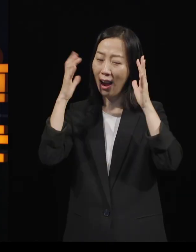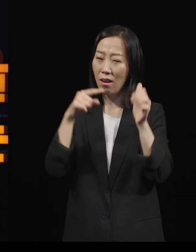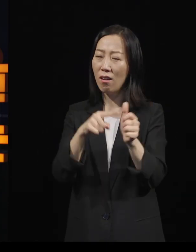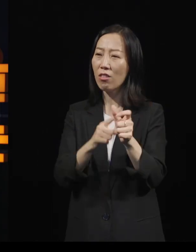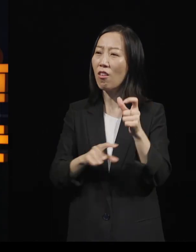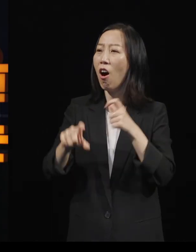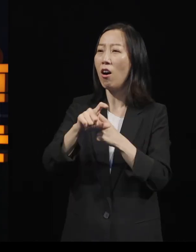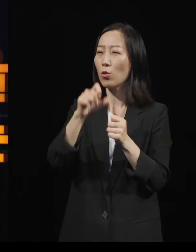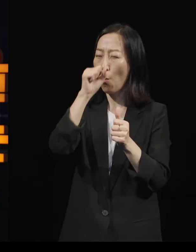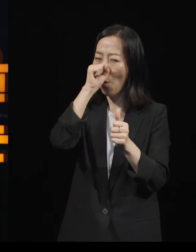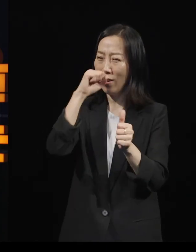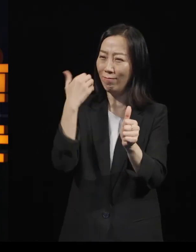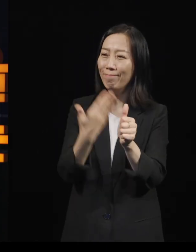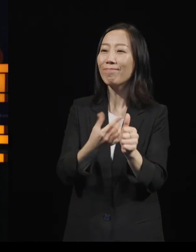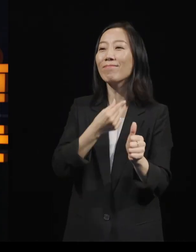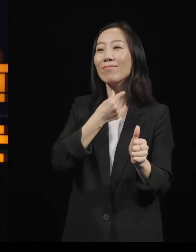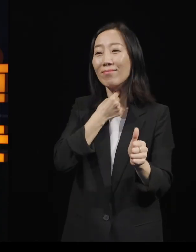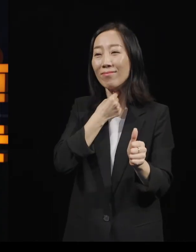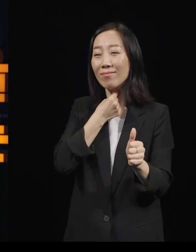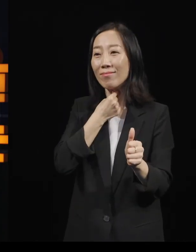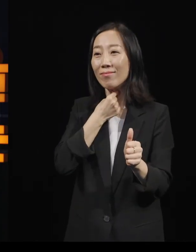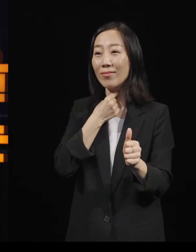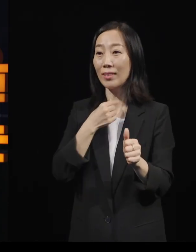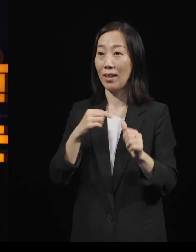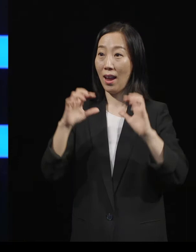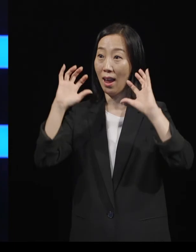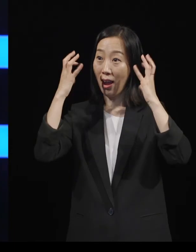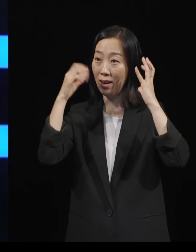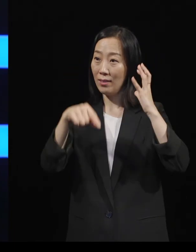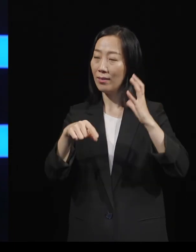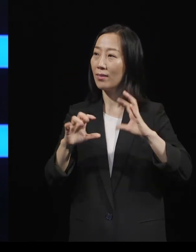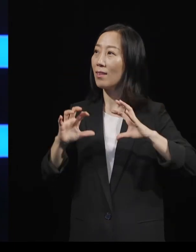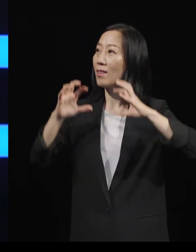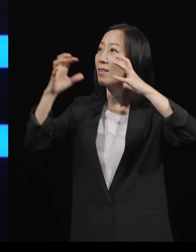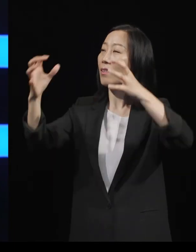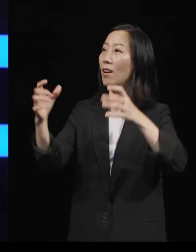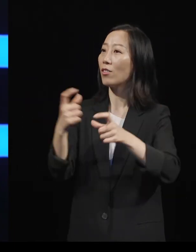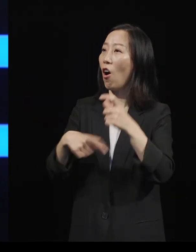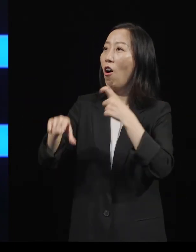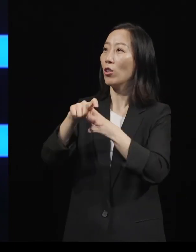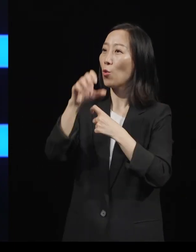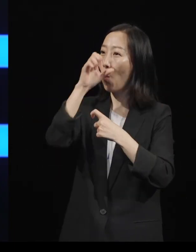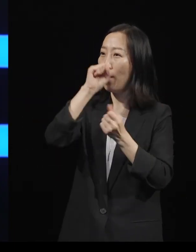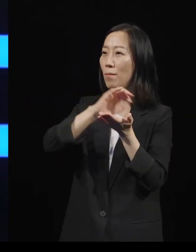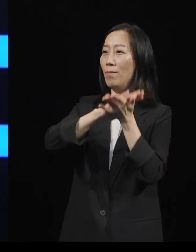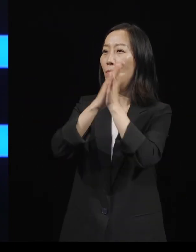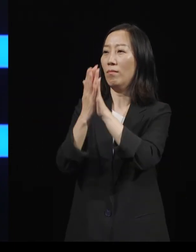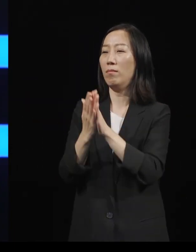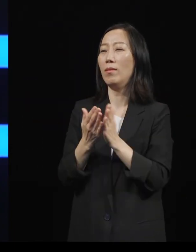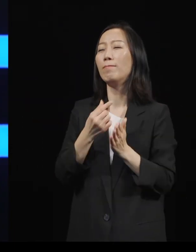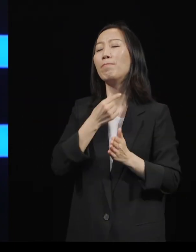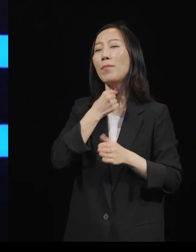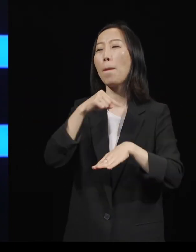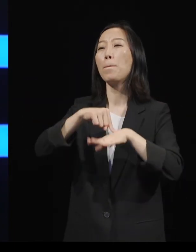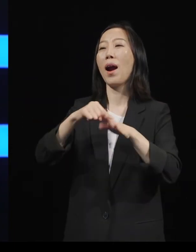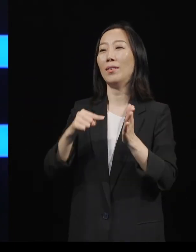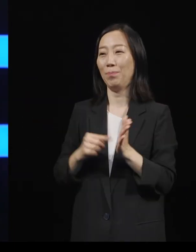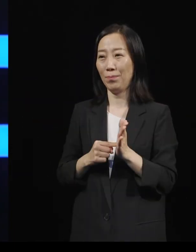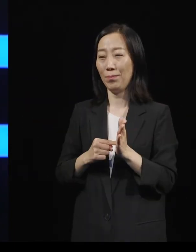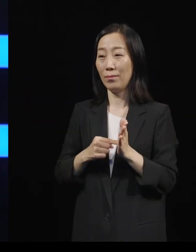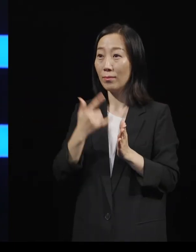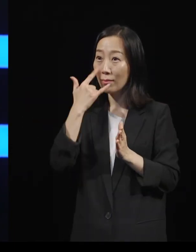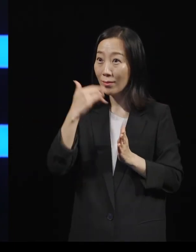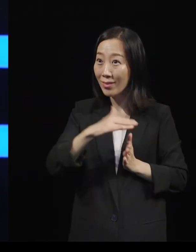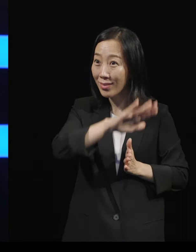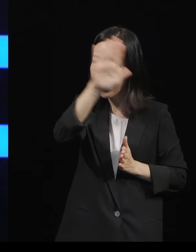싶은 마음, 그리고 아이들만 남겨질 세상을 조금이라도 좋게 바꿔주고 싶은 마음은 다른 부모와 다르지 않은